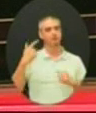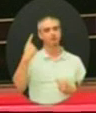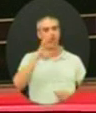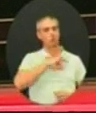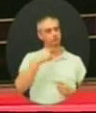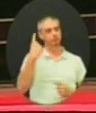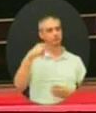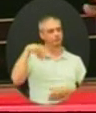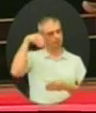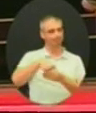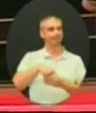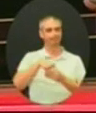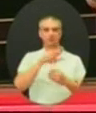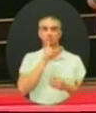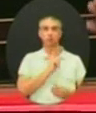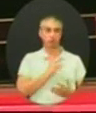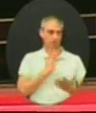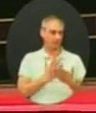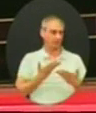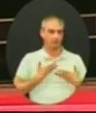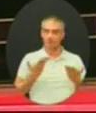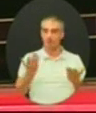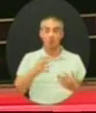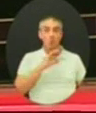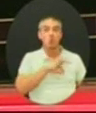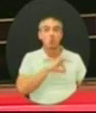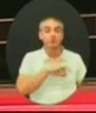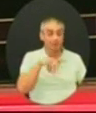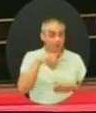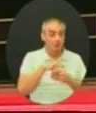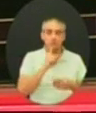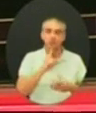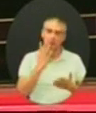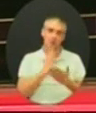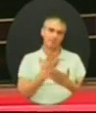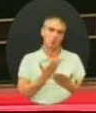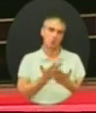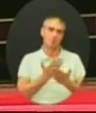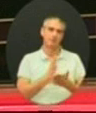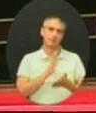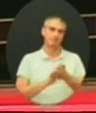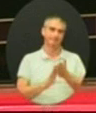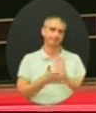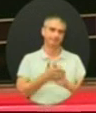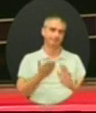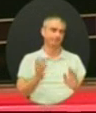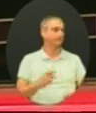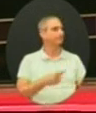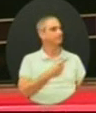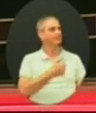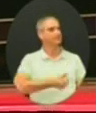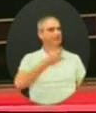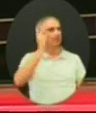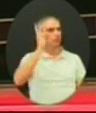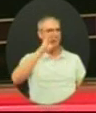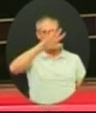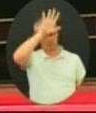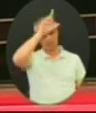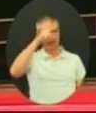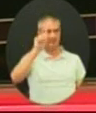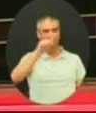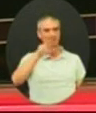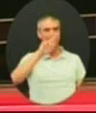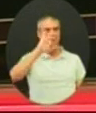עצמם בסוריה. אגב, את זה כבר קיבלנו. רוסים בסוריה, זאת כבר עובדה. כן, יניר, שר החוץ האיראני